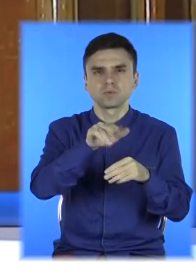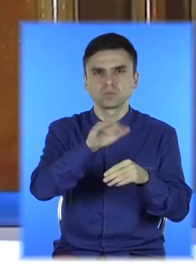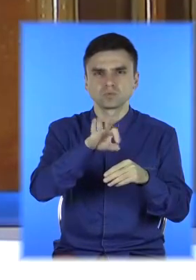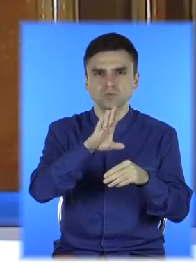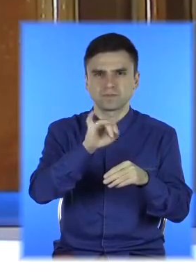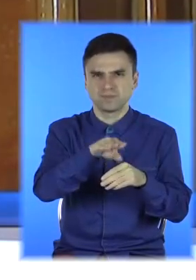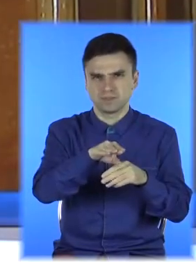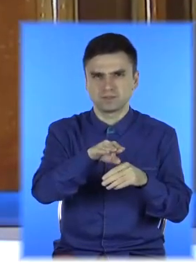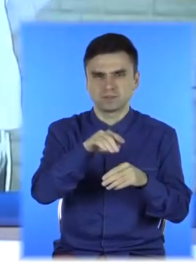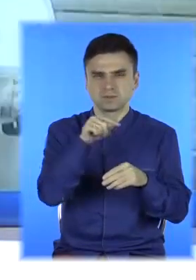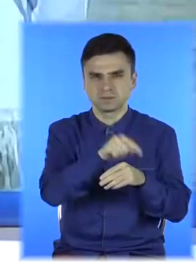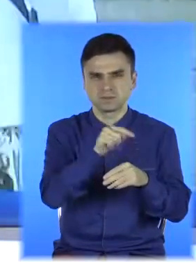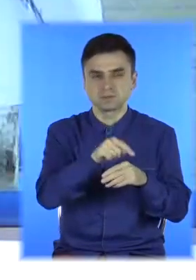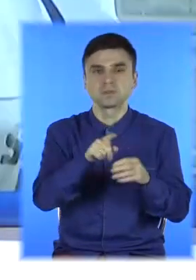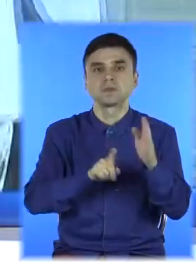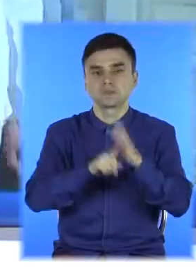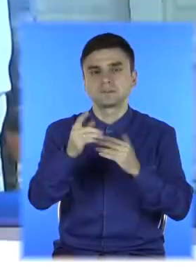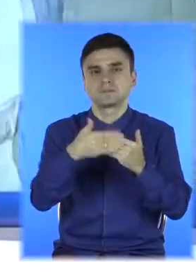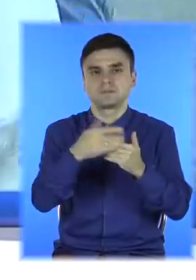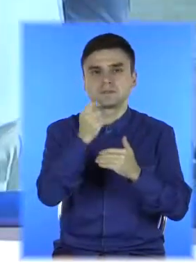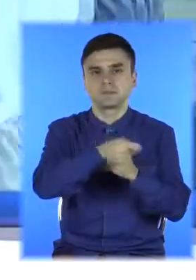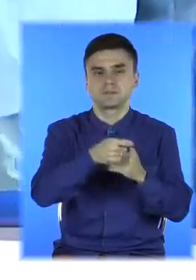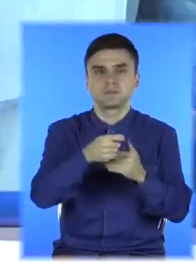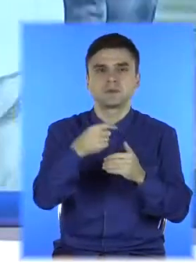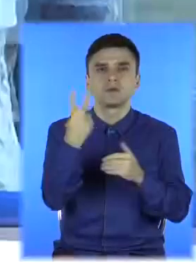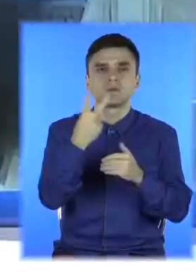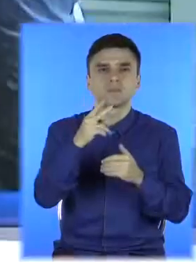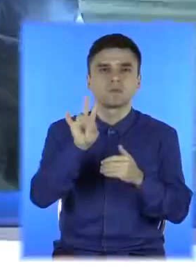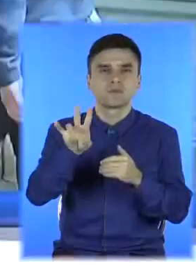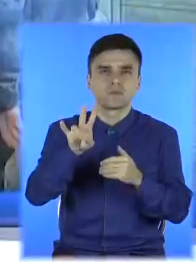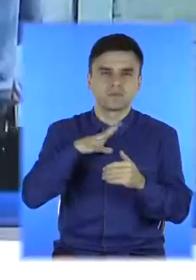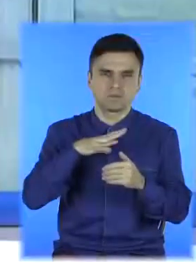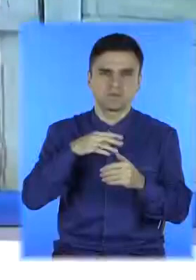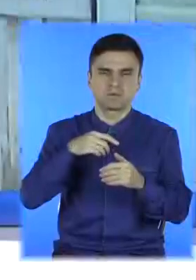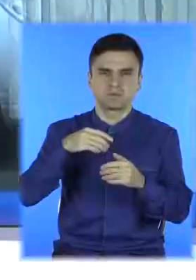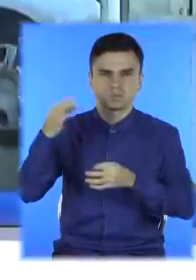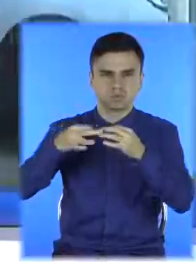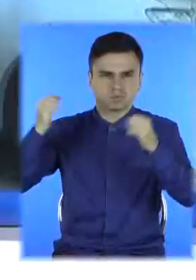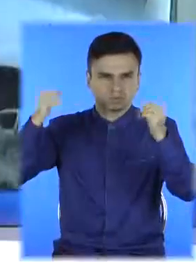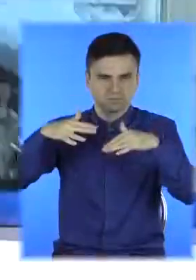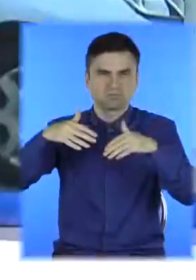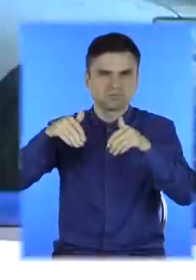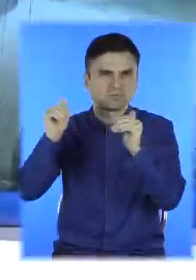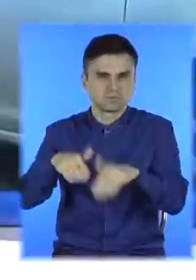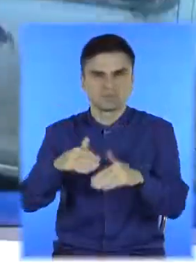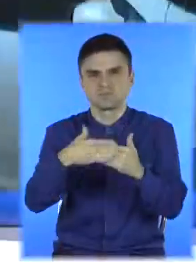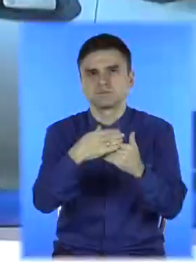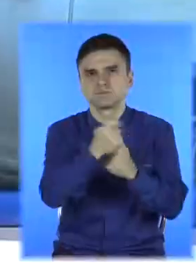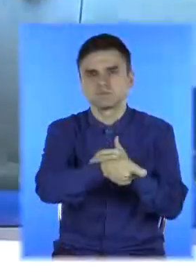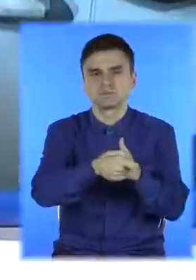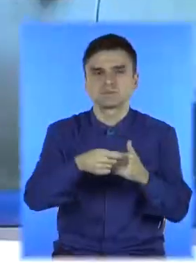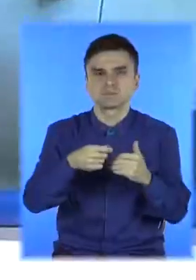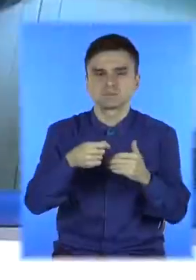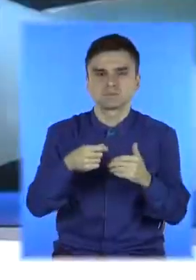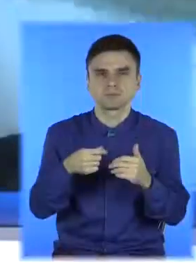Вищої ради правосуддя. В документі зазначено, скаргу стосовно Олексія Пустовіта подала обласна прокуратура. Нагадаю, у вересні цього